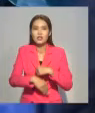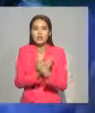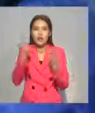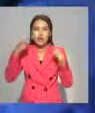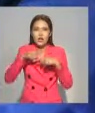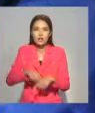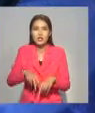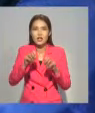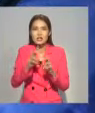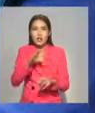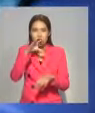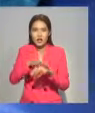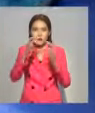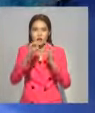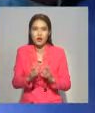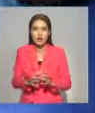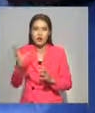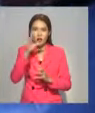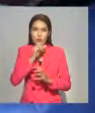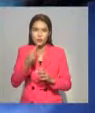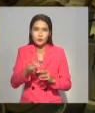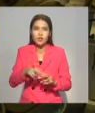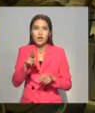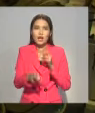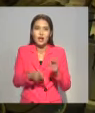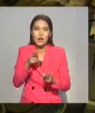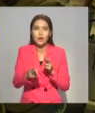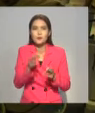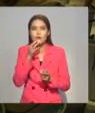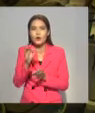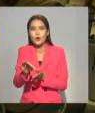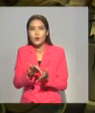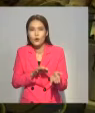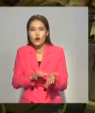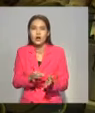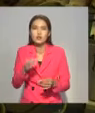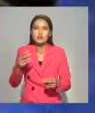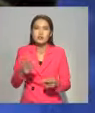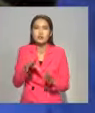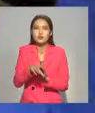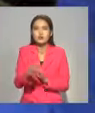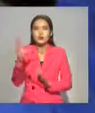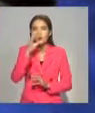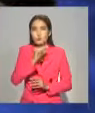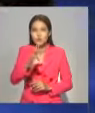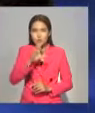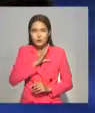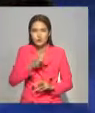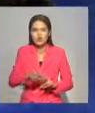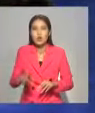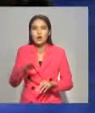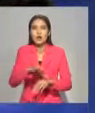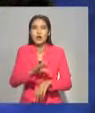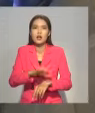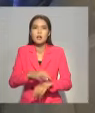қатерлі ісікті ағзадан алады. Бір сөзбен айтқанда, операция уақытында химиотерапияны қатар қолданады. Бұл тәсіл талай